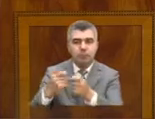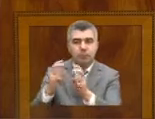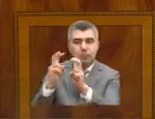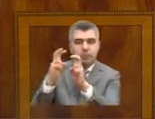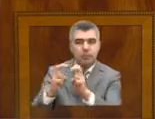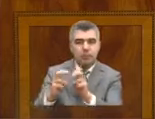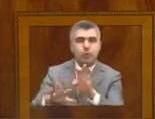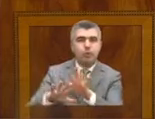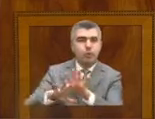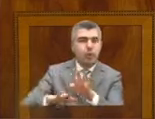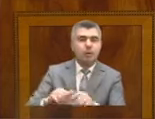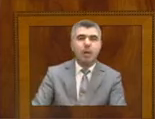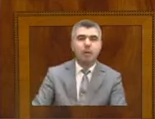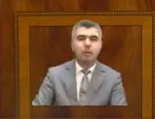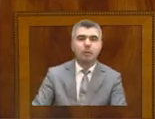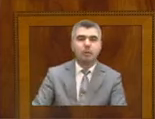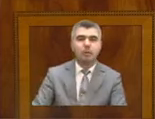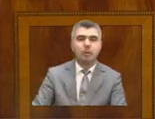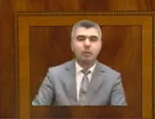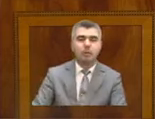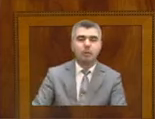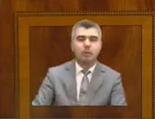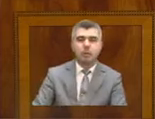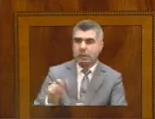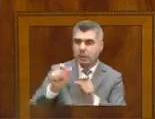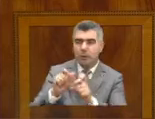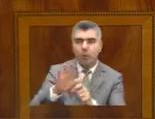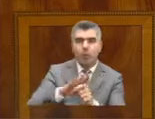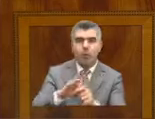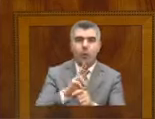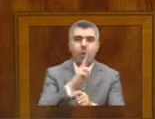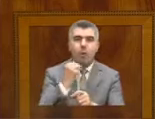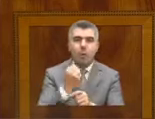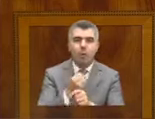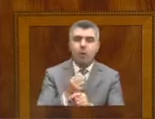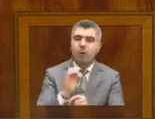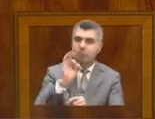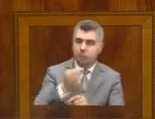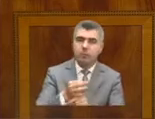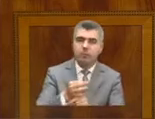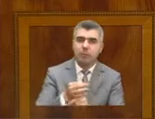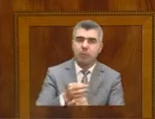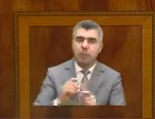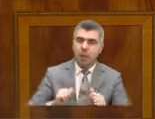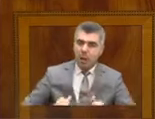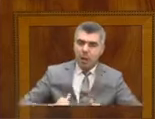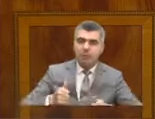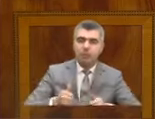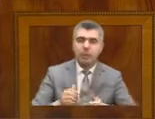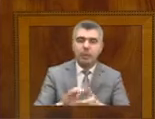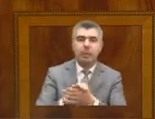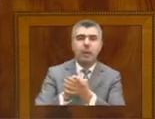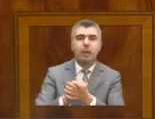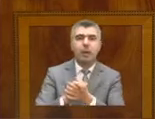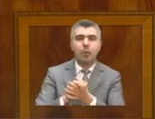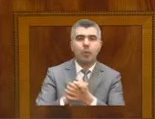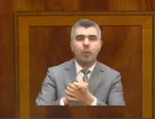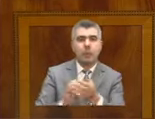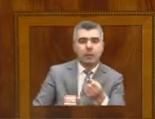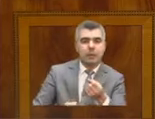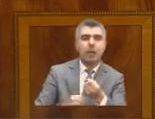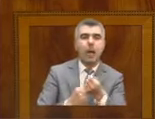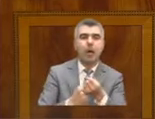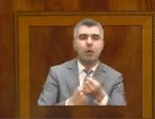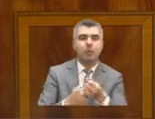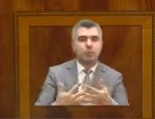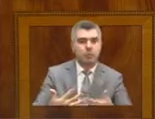والاجتماعية، فنحن مطالبون بتكثيف الجهود وتعزيز روح التضامن وروح التعاون